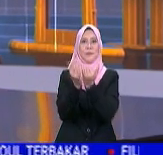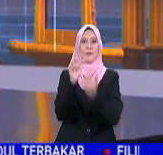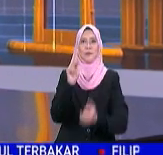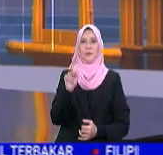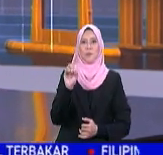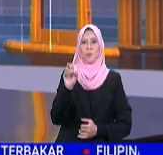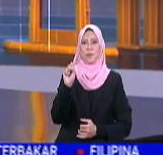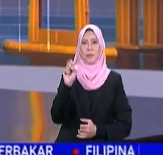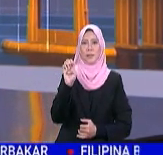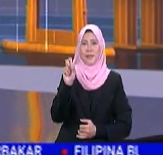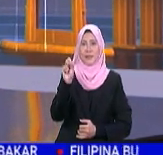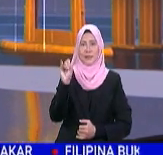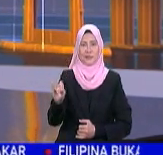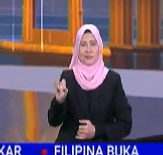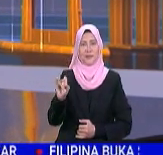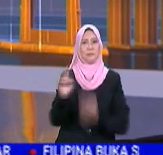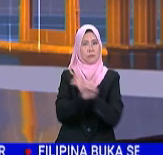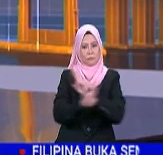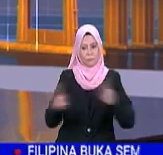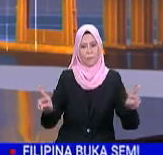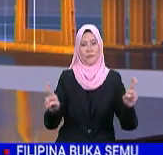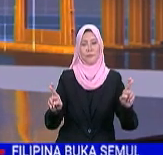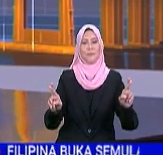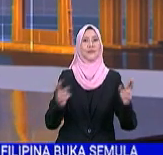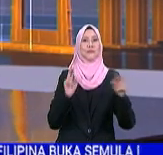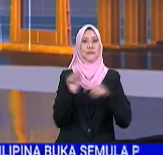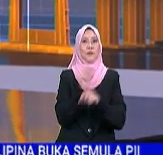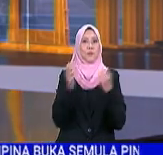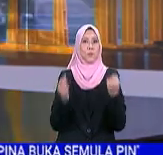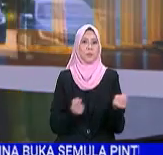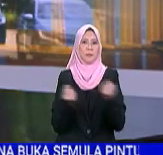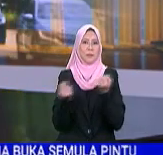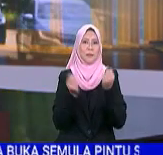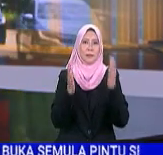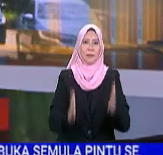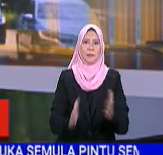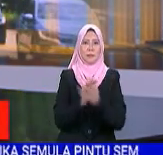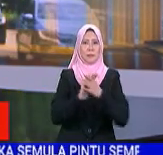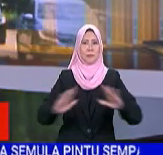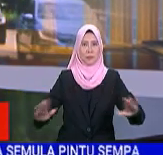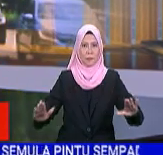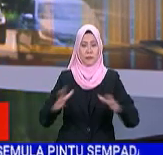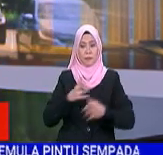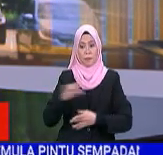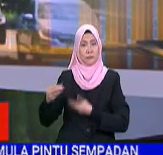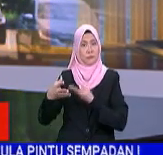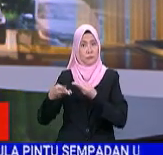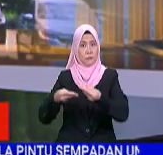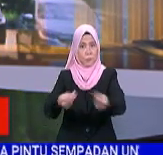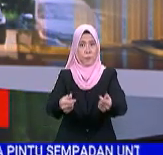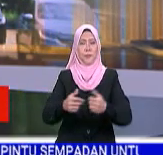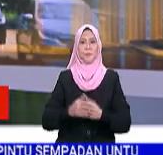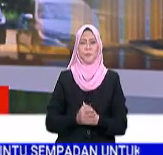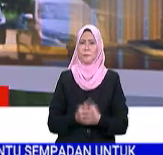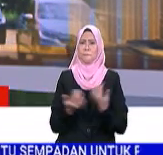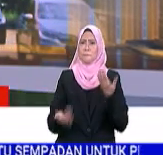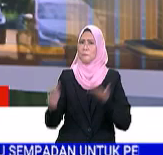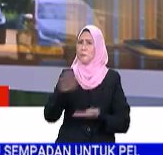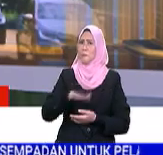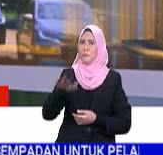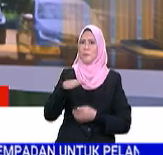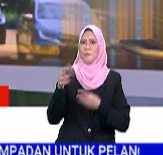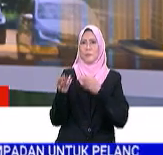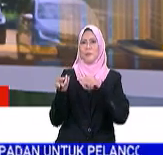membuat persediaan rapi bagi memastikan perjalanan pengguna selama dalam cara ini berikutan jangkauan berlakunya peningkatan